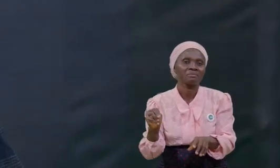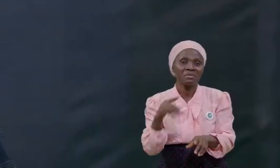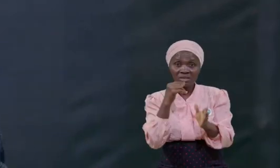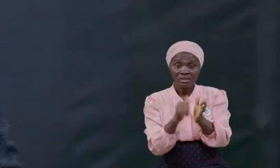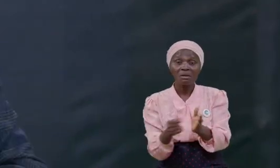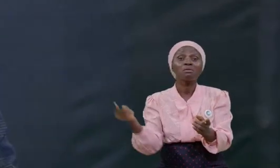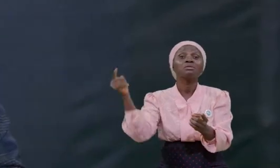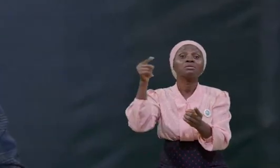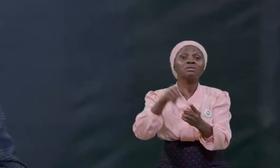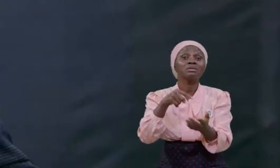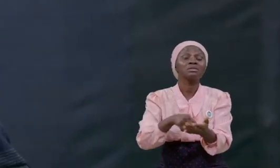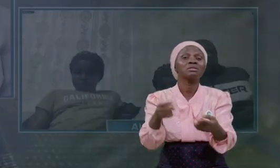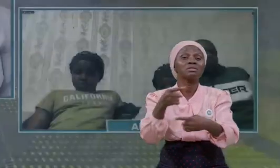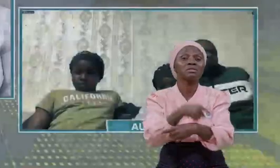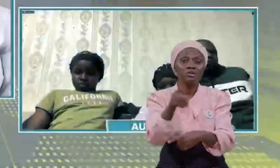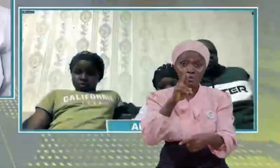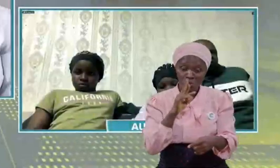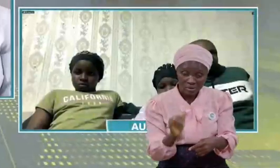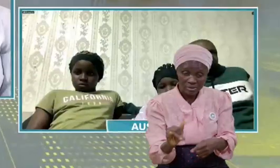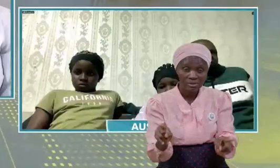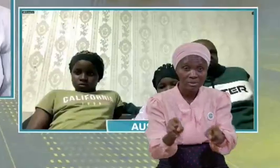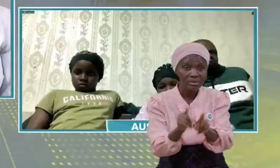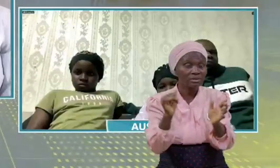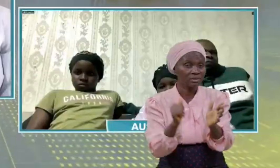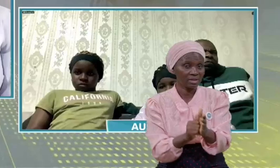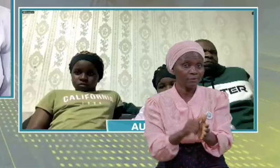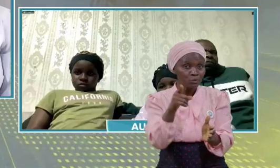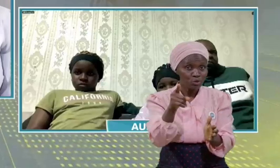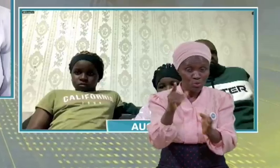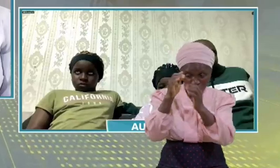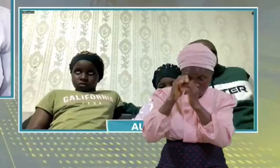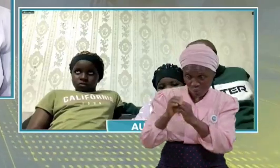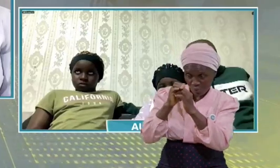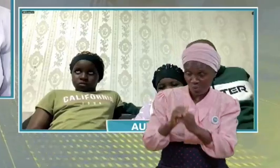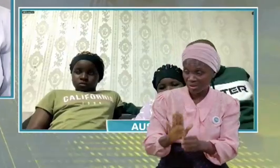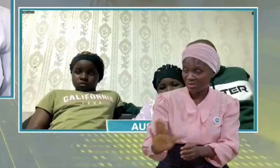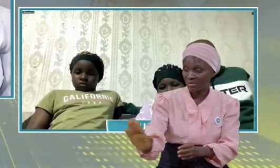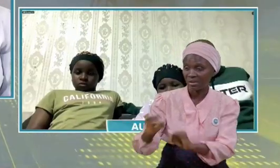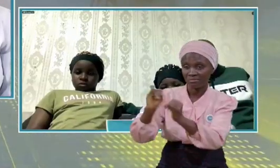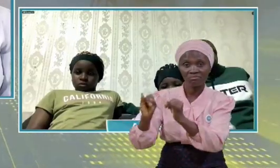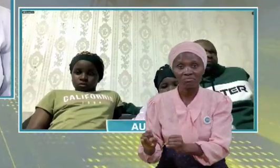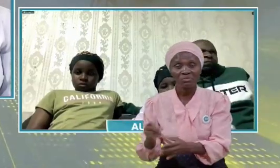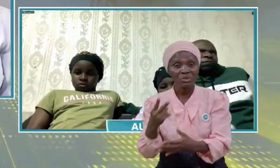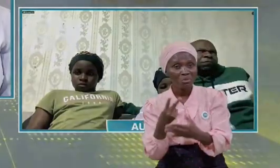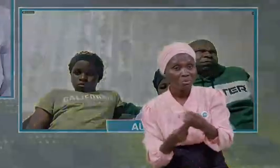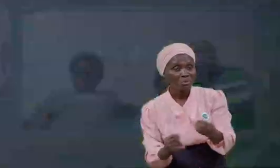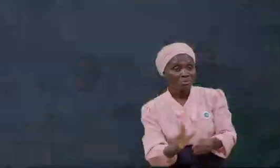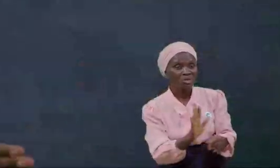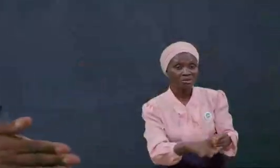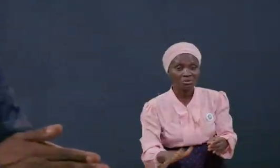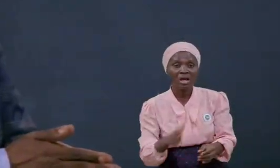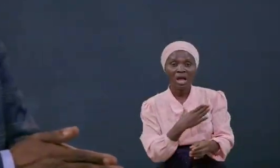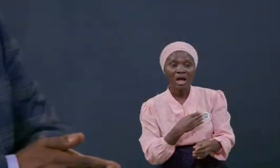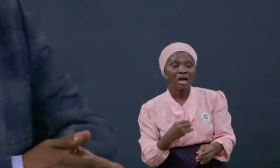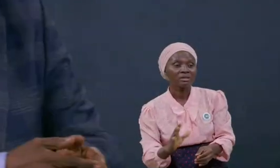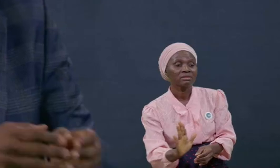Ils sont comme ça. Ils servaient leur image et leurs enfants, et les enfants de leurs enfants font jusqu'à ce